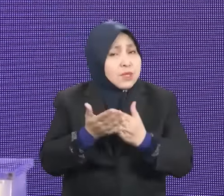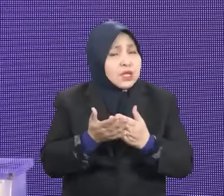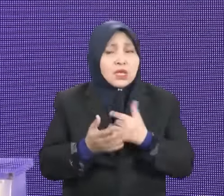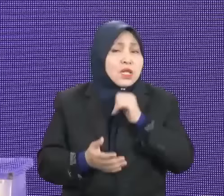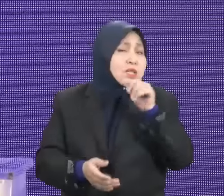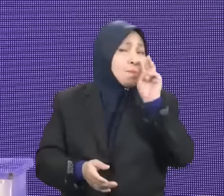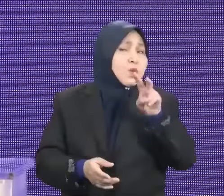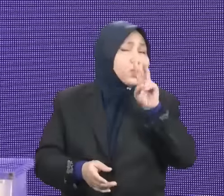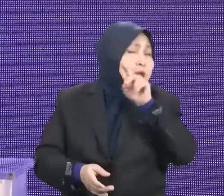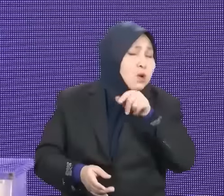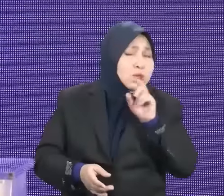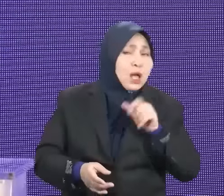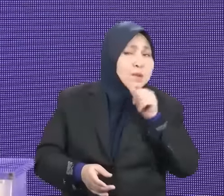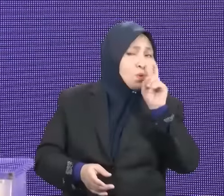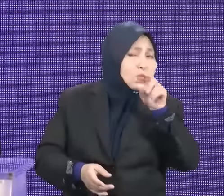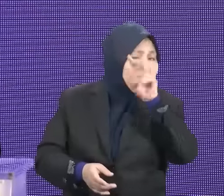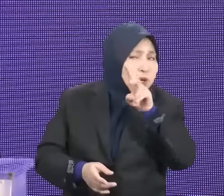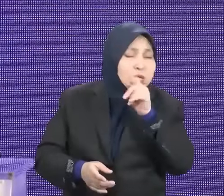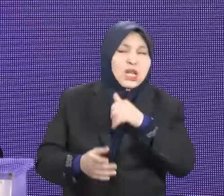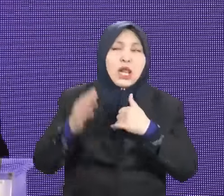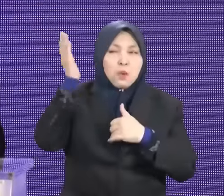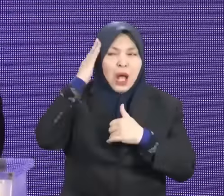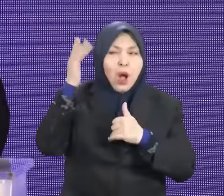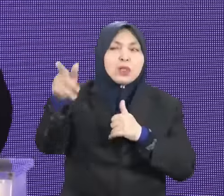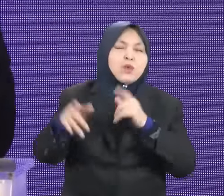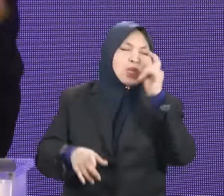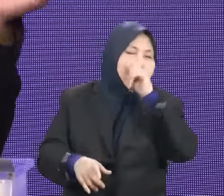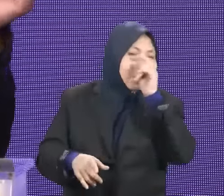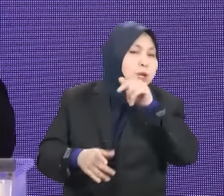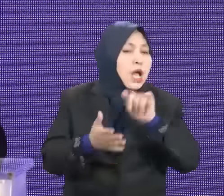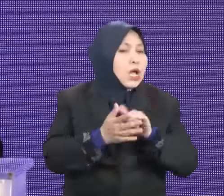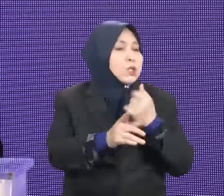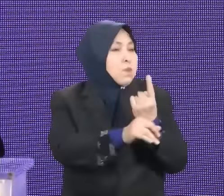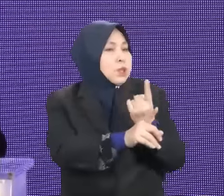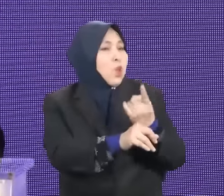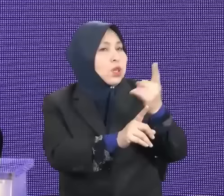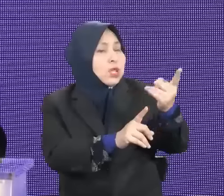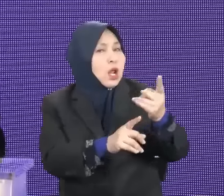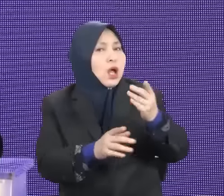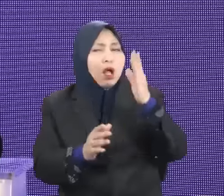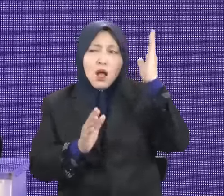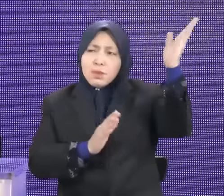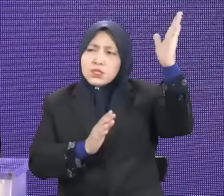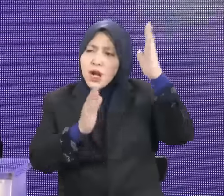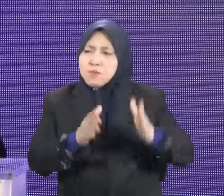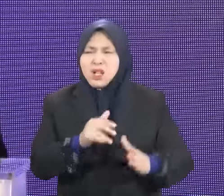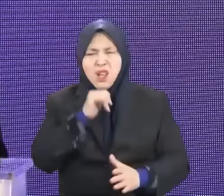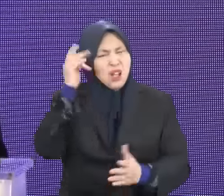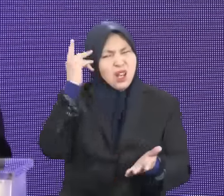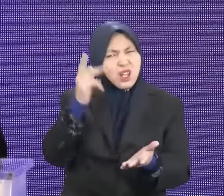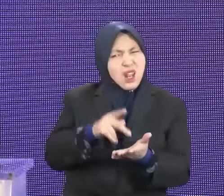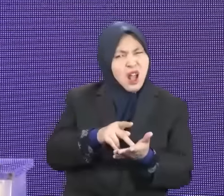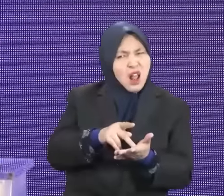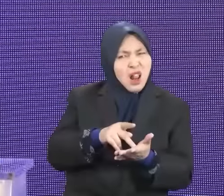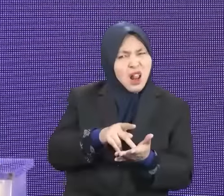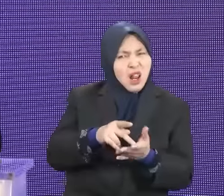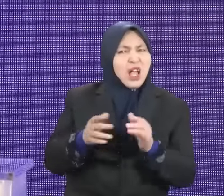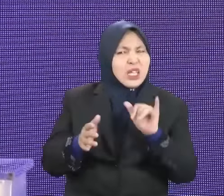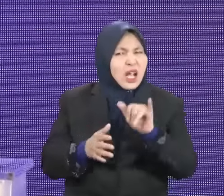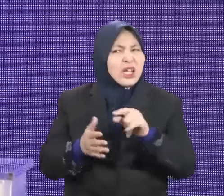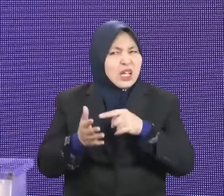payah tengok orang itu pun kita udah itu skema oke itu oke itu betul penceramah itu kita tak kenal pun nah yang itu bawa kebenaran yang ini